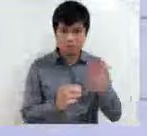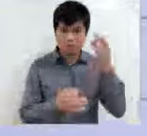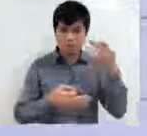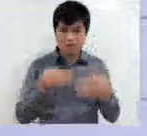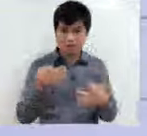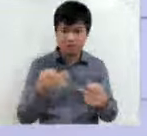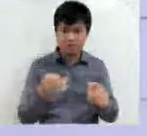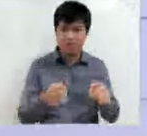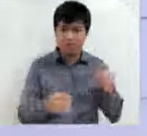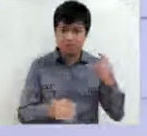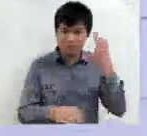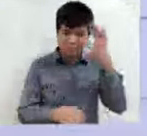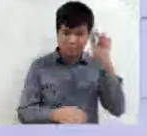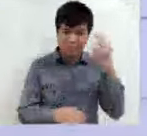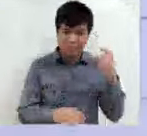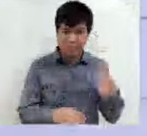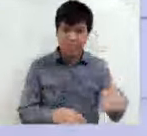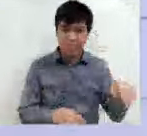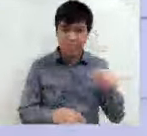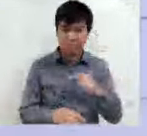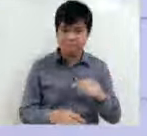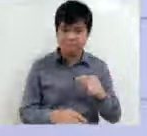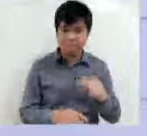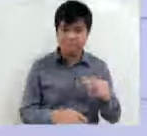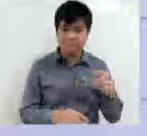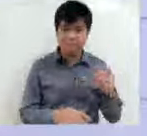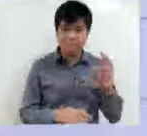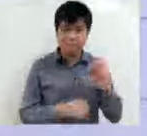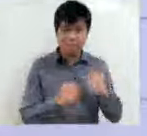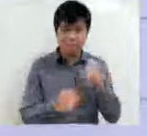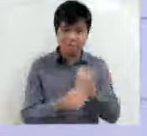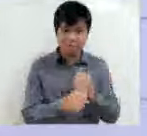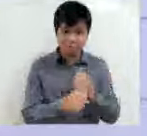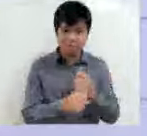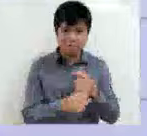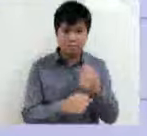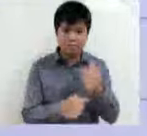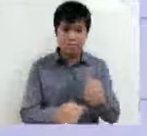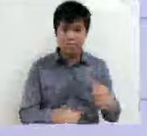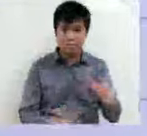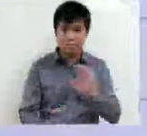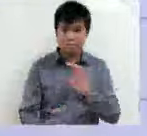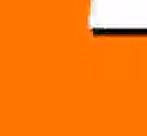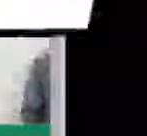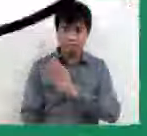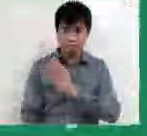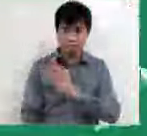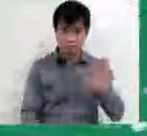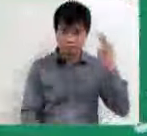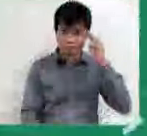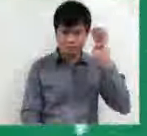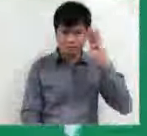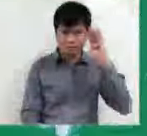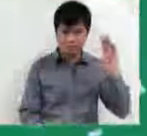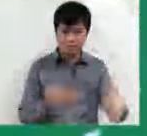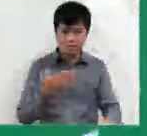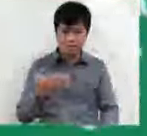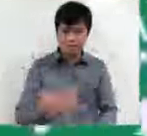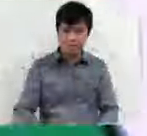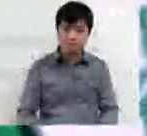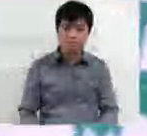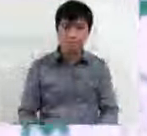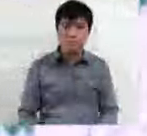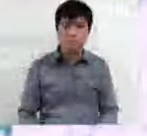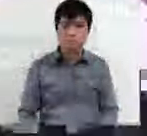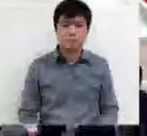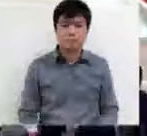kampiyonato ng Archers sa loob ng 7 taon. Nasa frontline ang balitang yan si Marty Bautista. This free throw could be